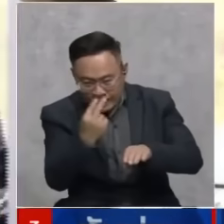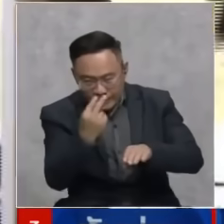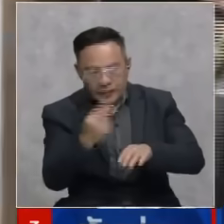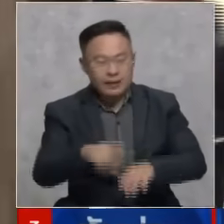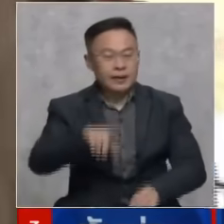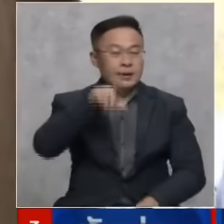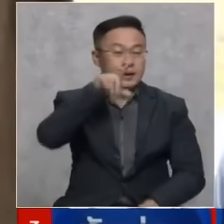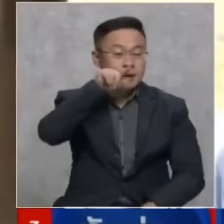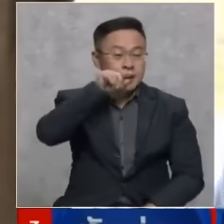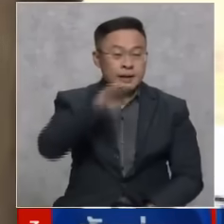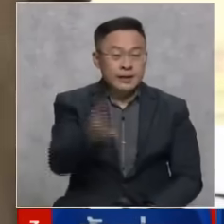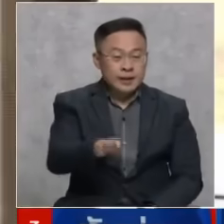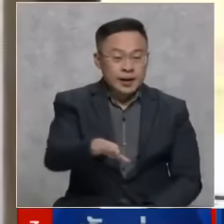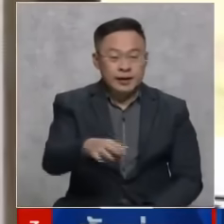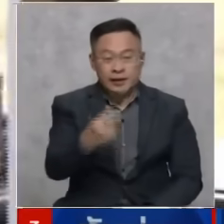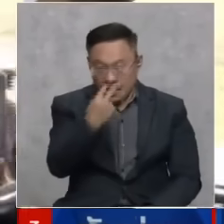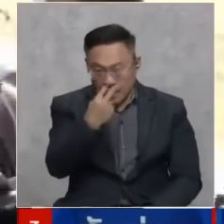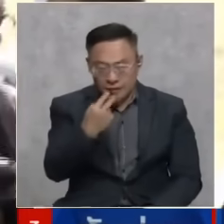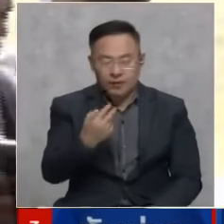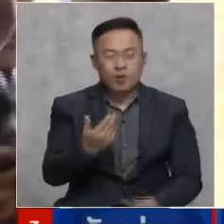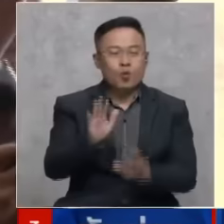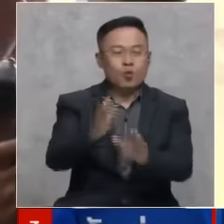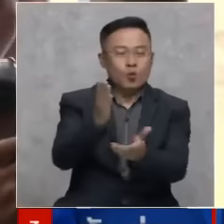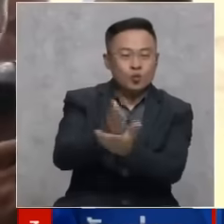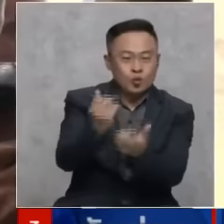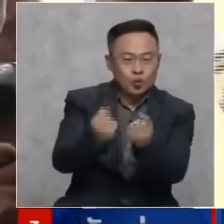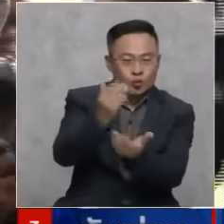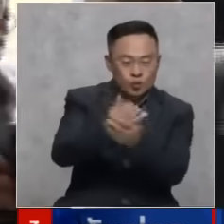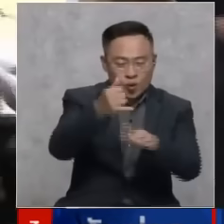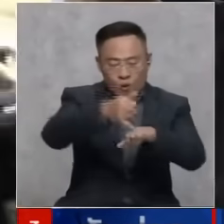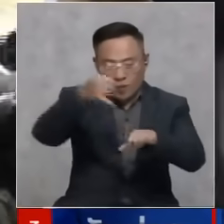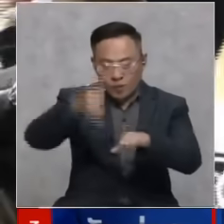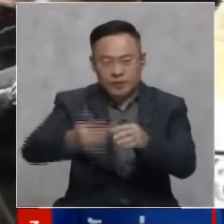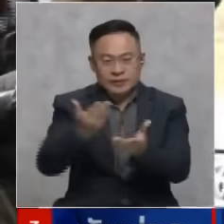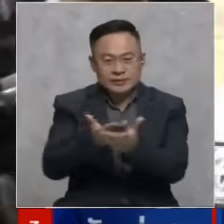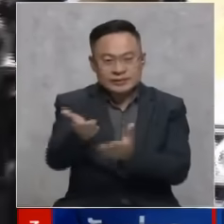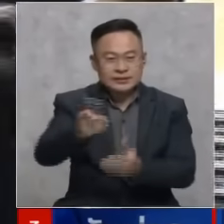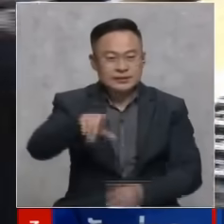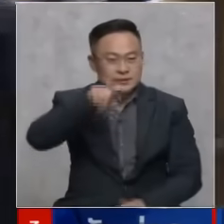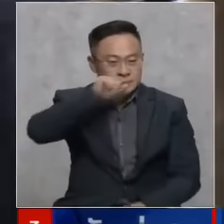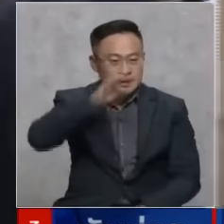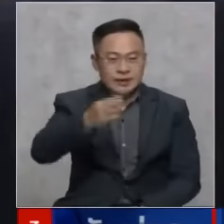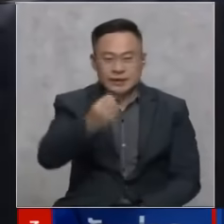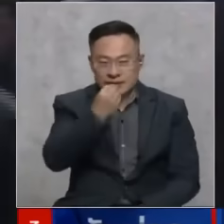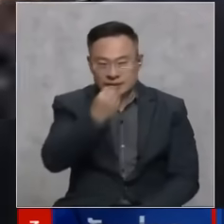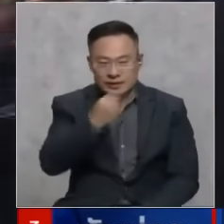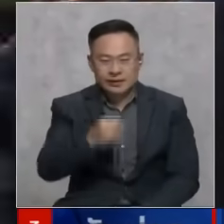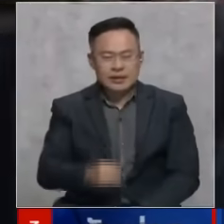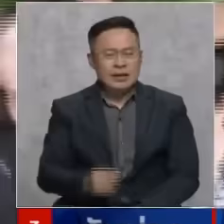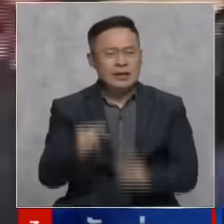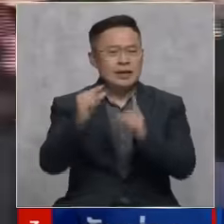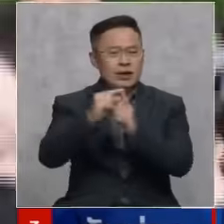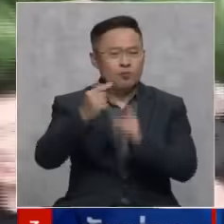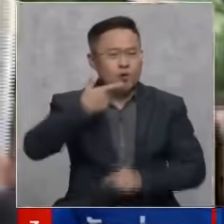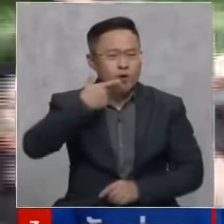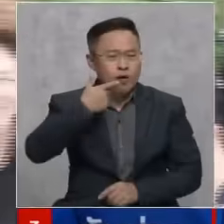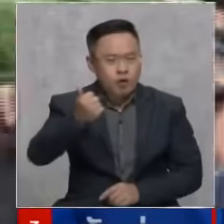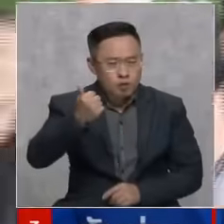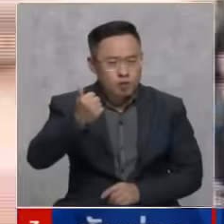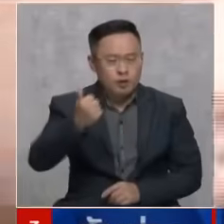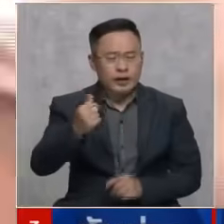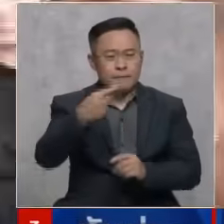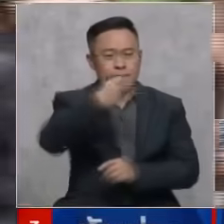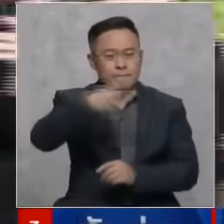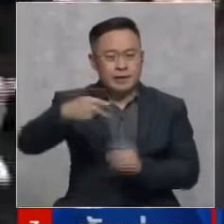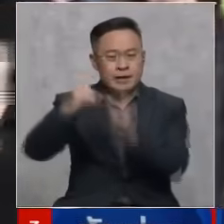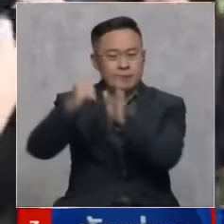ไก่ย่างสื่อมวลชนก็เลยบอกว่าท่านนายกพูดเป็นภาษาเหนือให้ฟังหน่อยได้ไห ม คำว่าอร่อยแบบล้ำขนาดอะไร